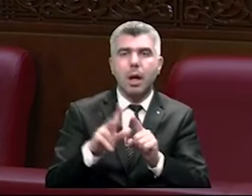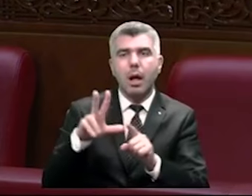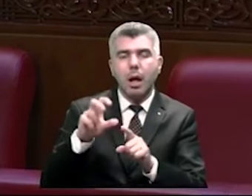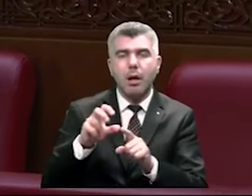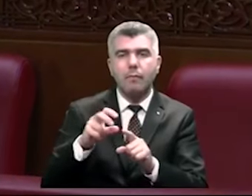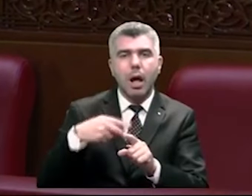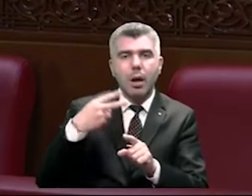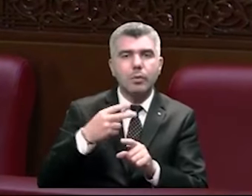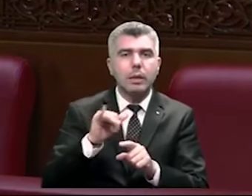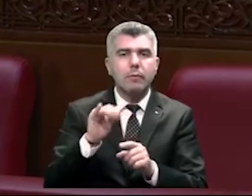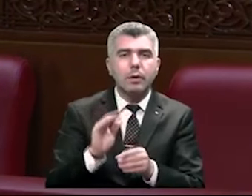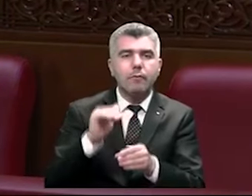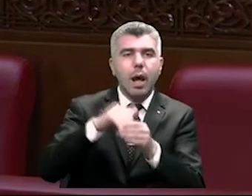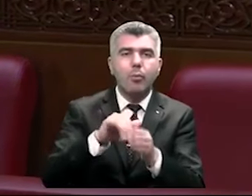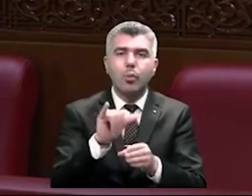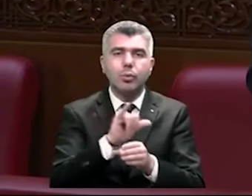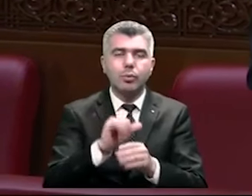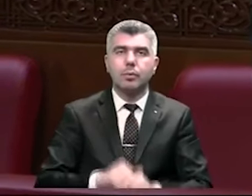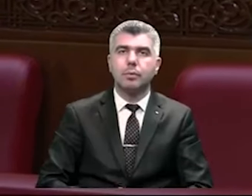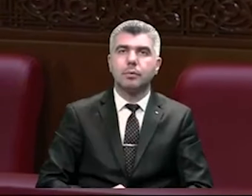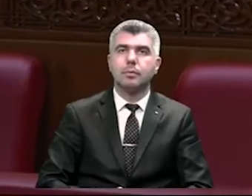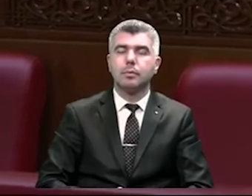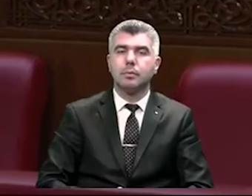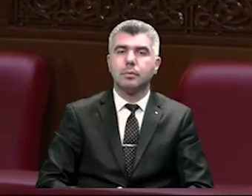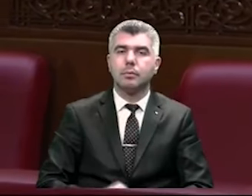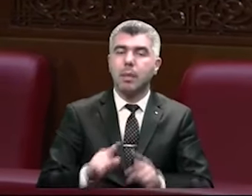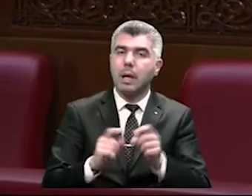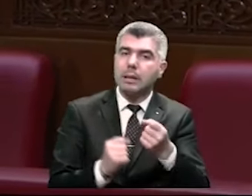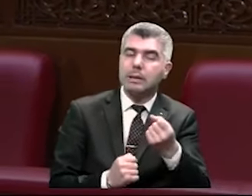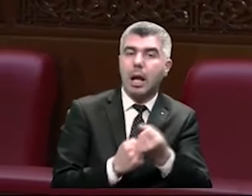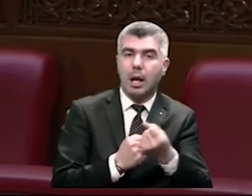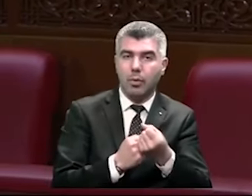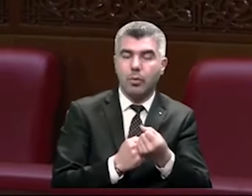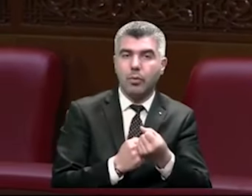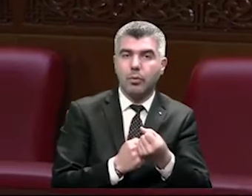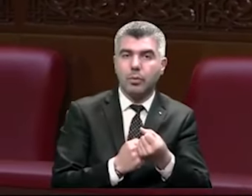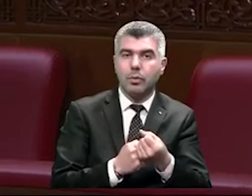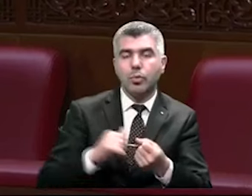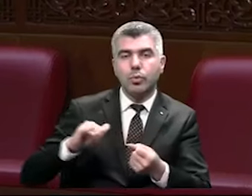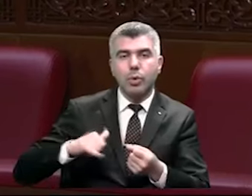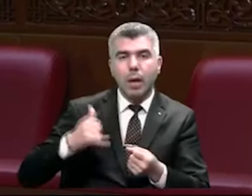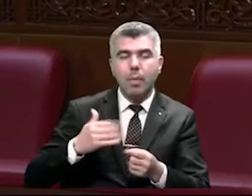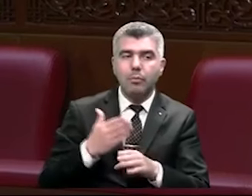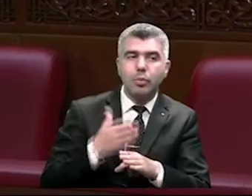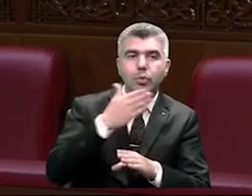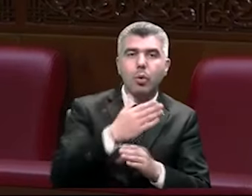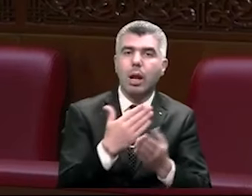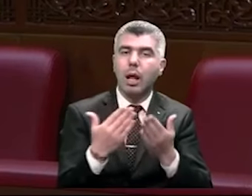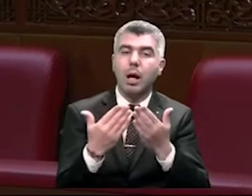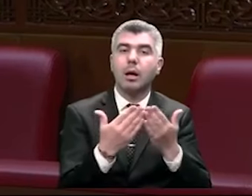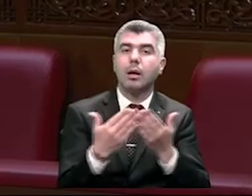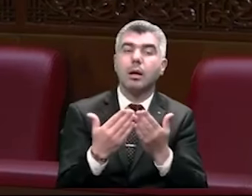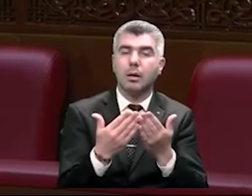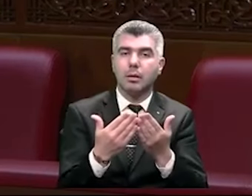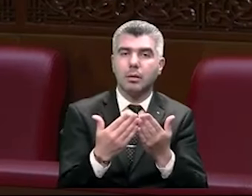يعودوا لنا اشنو كين داخل خصنا نتعاونوا باش الشباب ديالنا يدخل يقرا ماشي